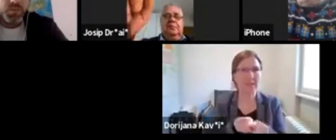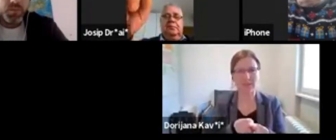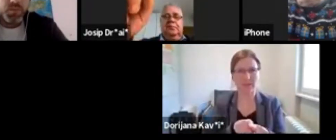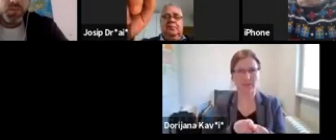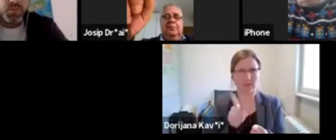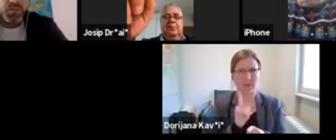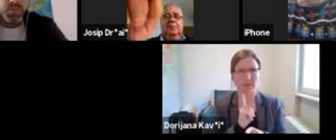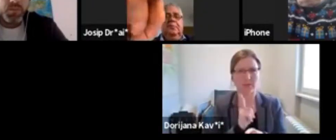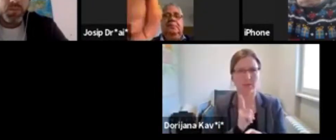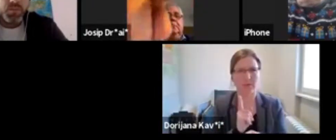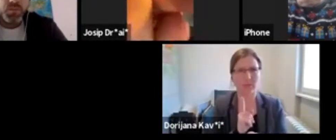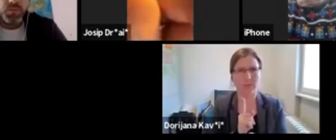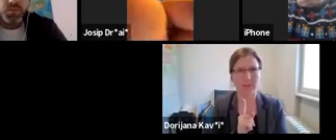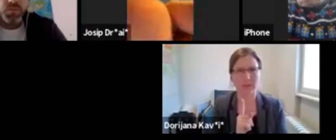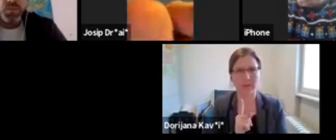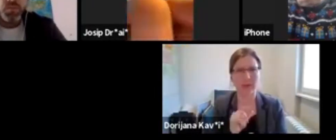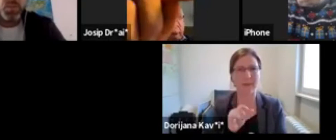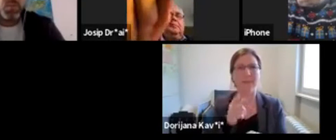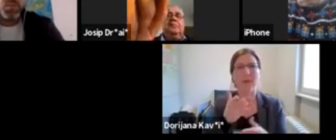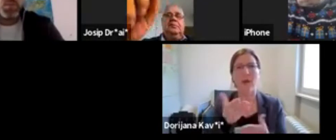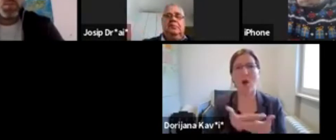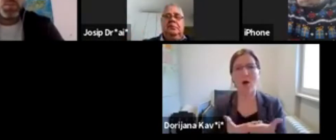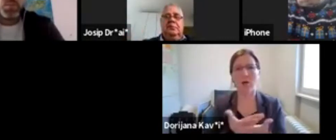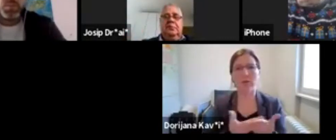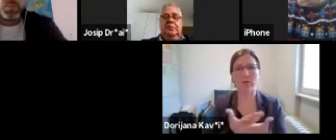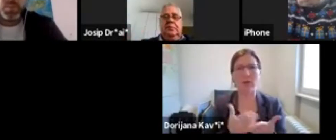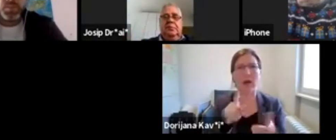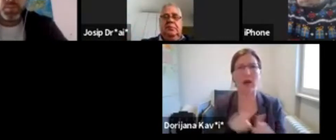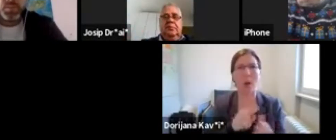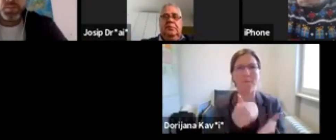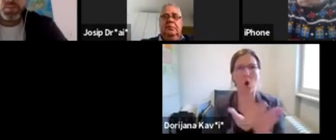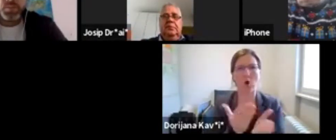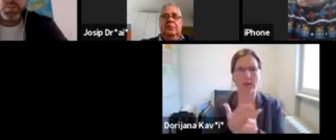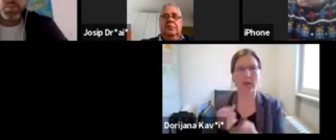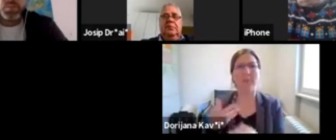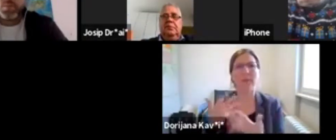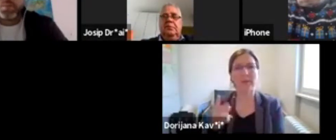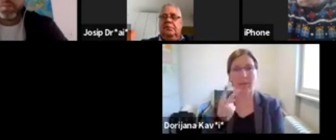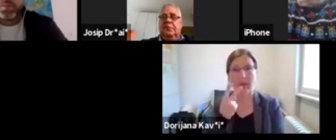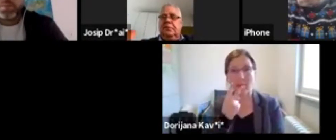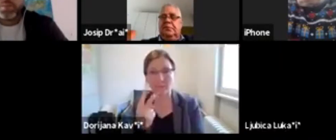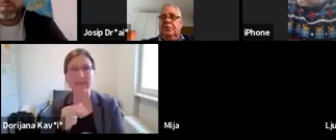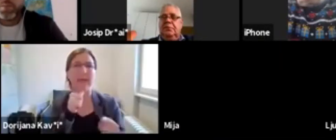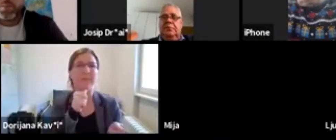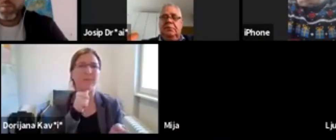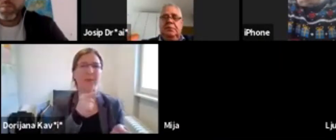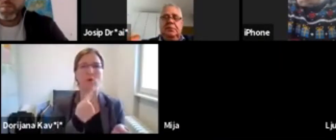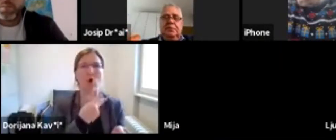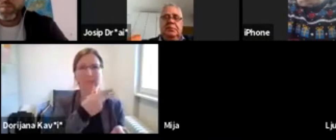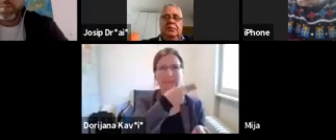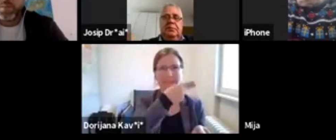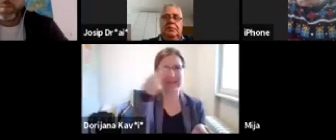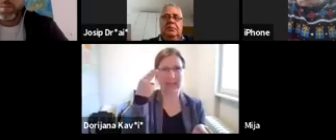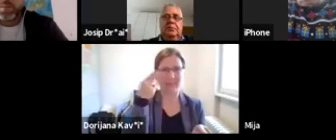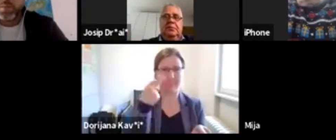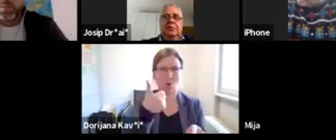vid. Prvenstveno, najneka osnovnija podjela je baš na osobe slabovidne i osobe koje su slijepe. Ali